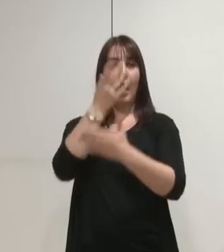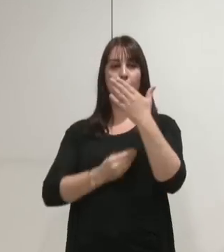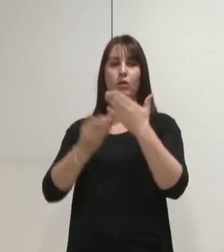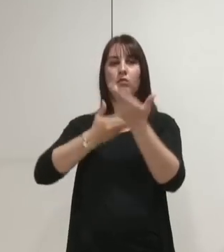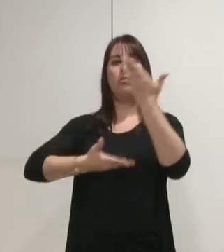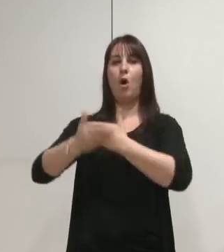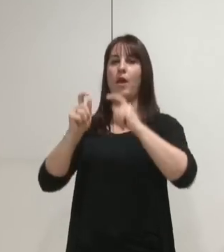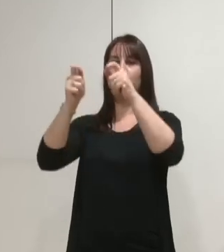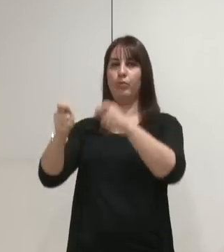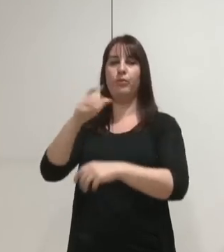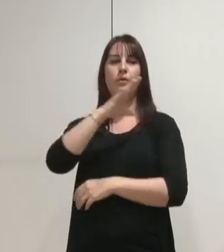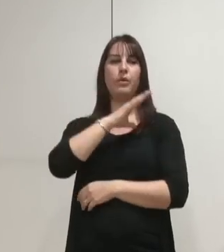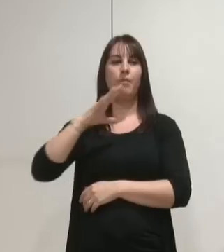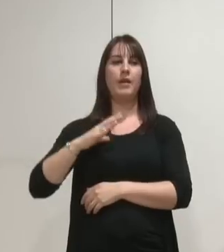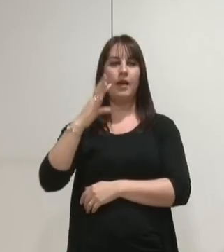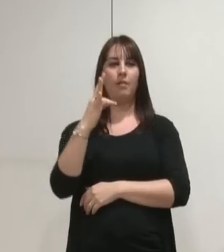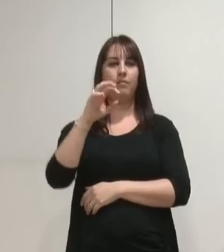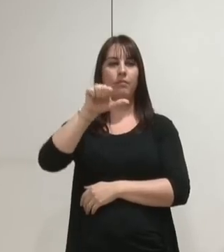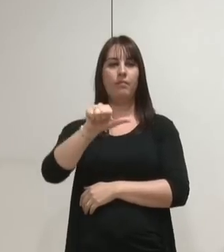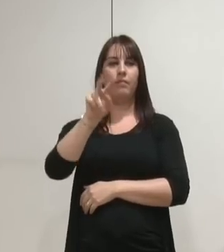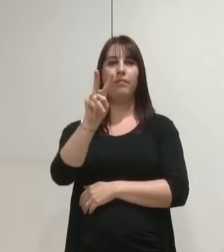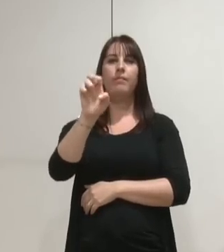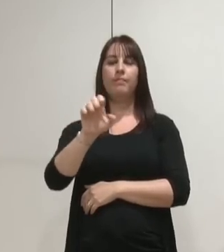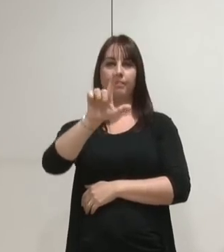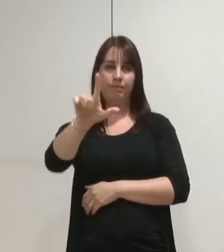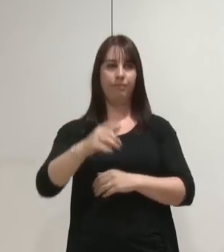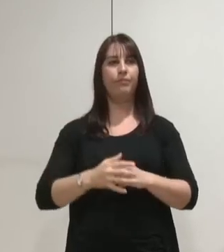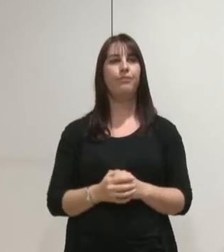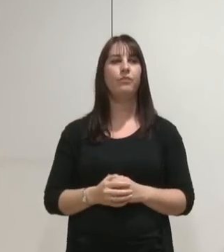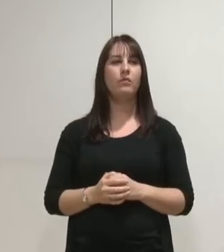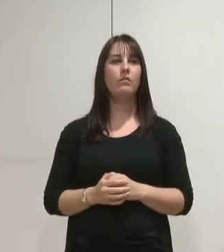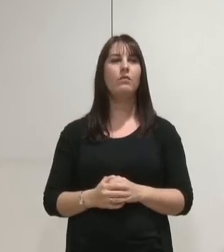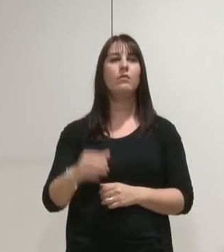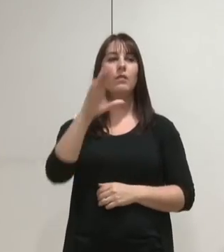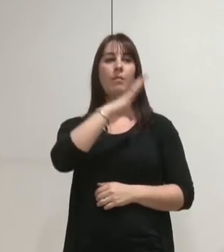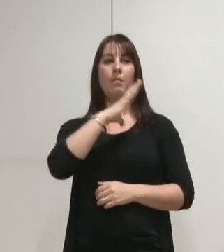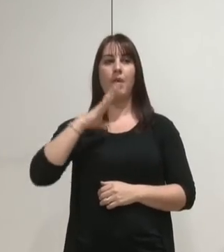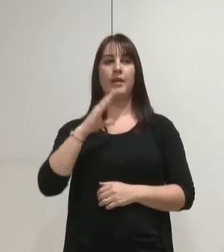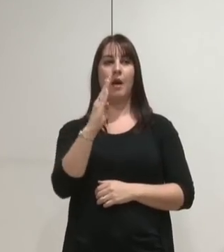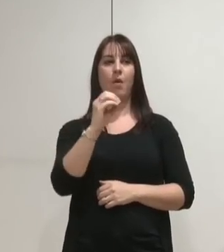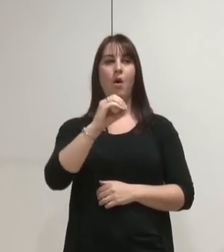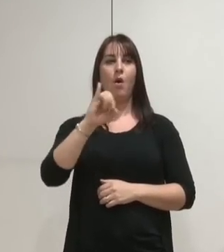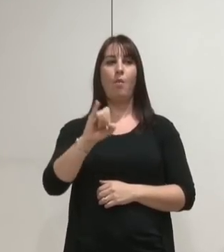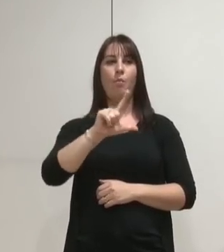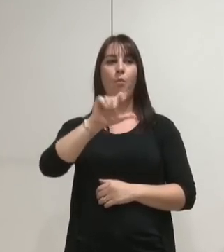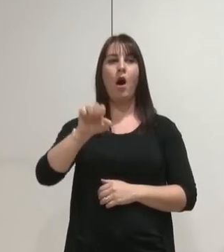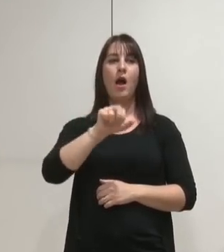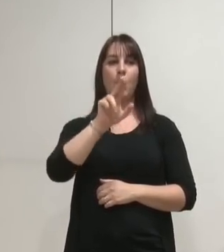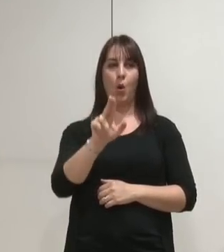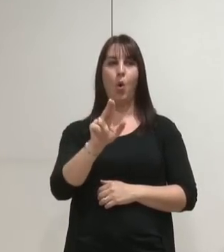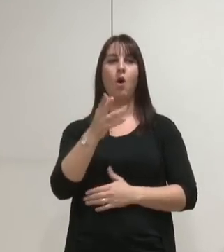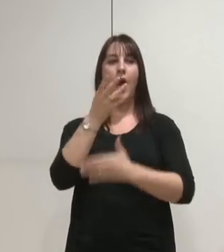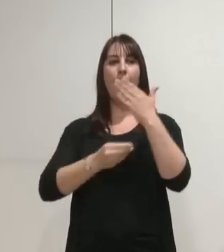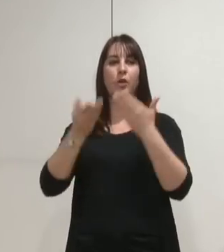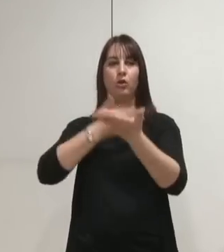compara Emmanuel carose Marina girudelin Thierry Chastanier oui Mondane